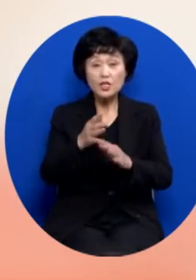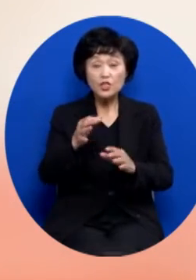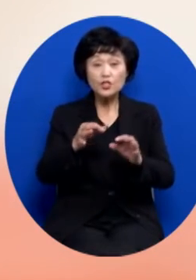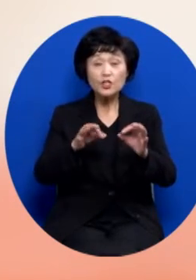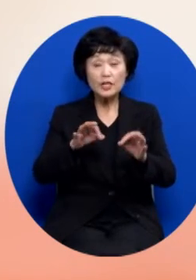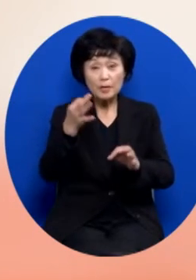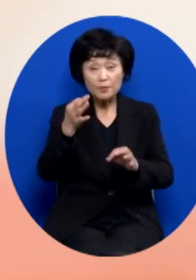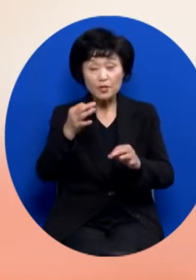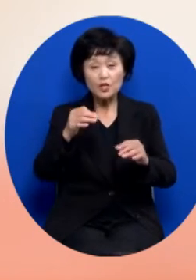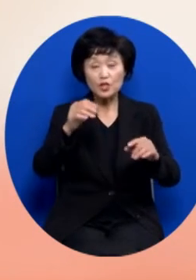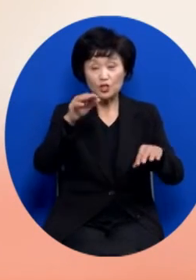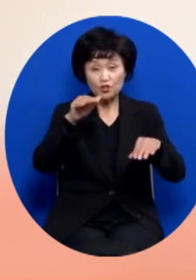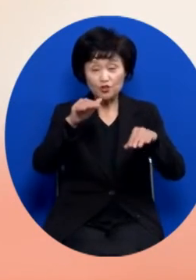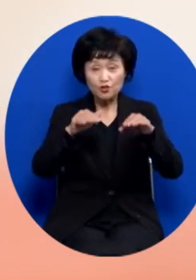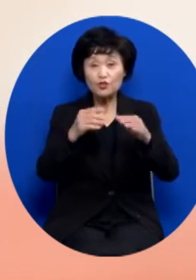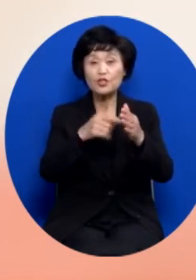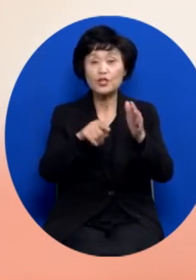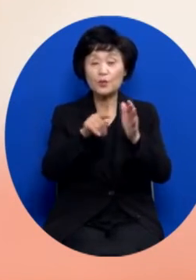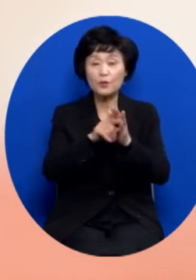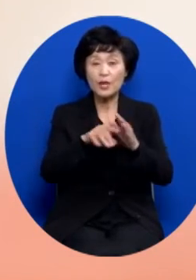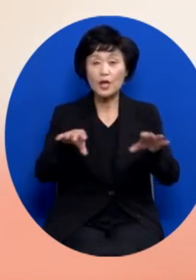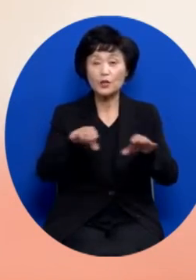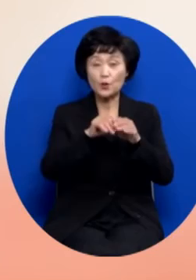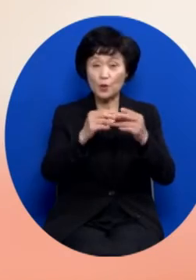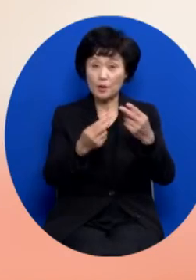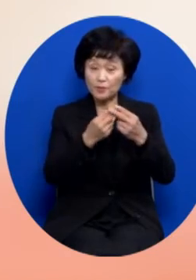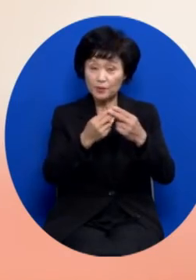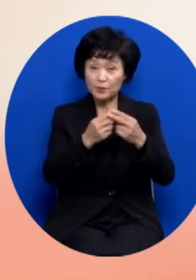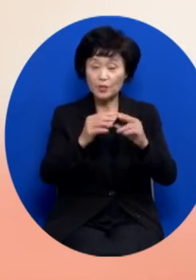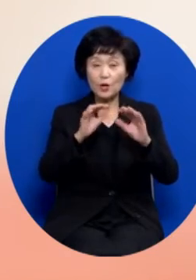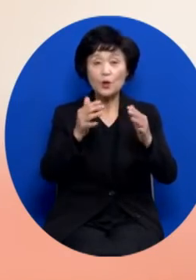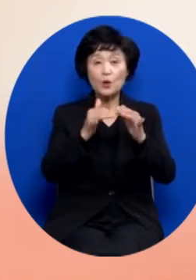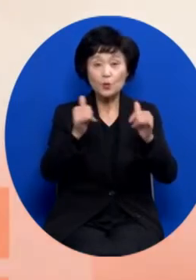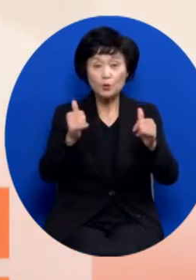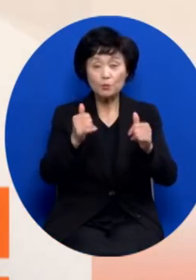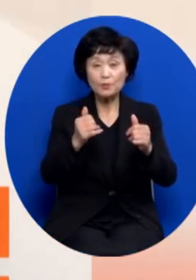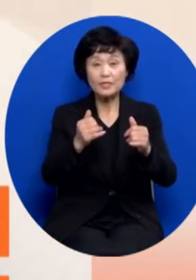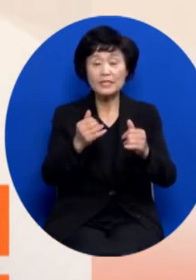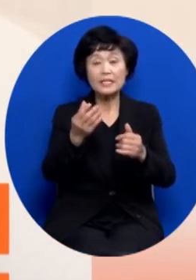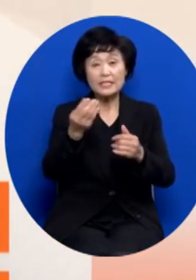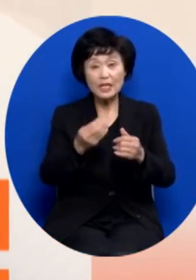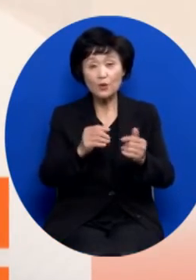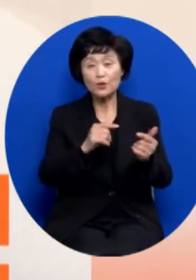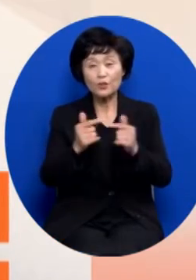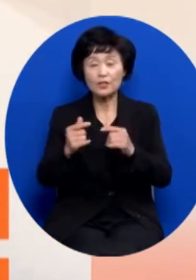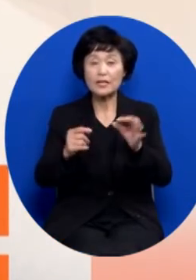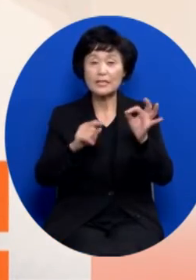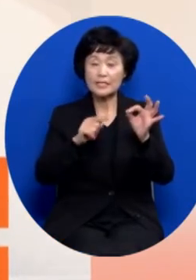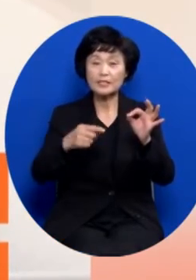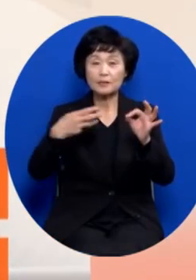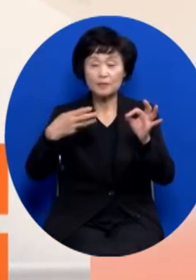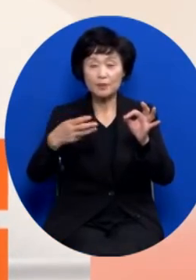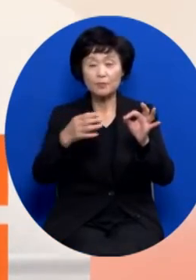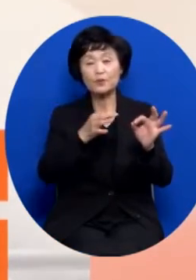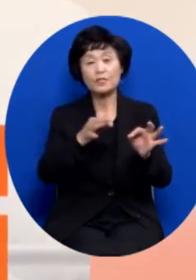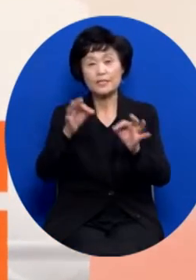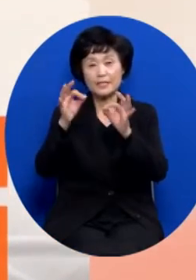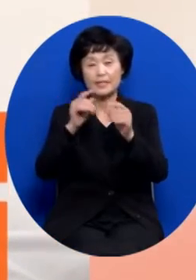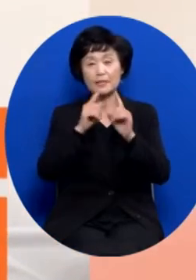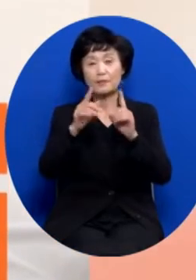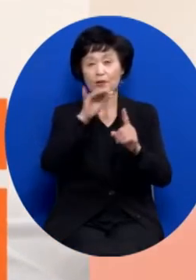위해 주택청약 종합저축과 국민주택채권금리를 각각 0.3%포인트 인상한다고